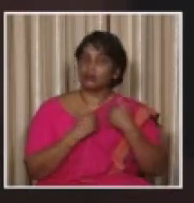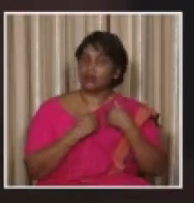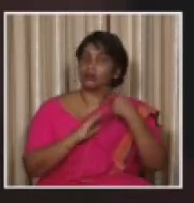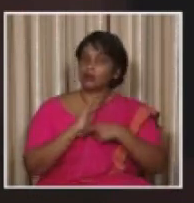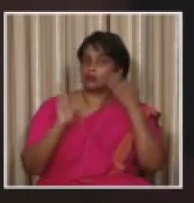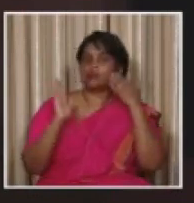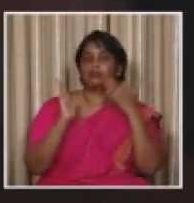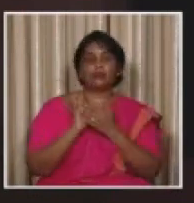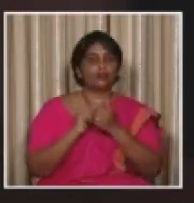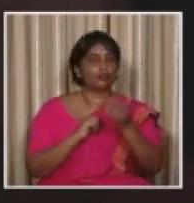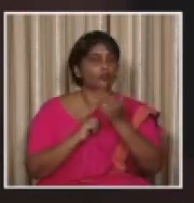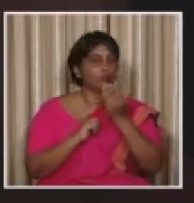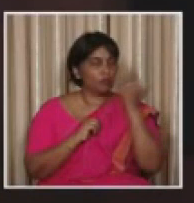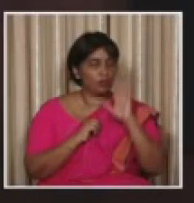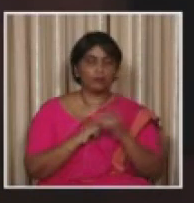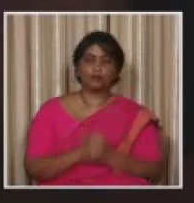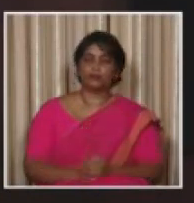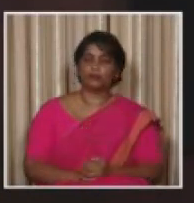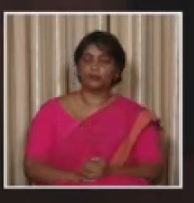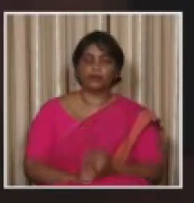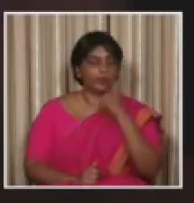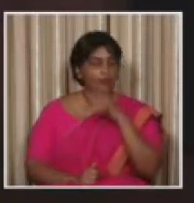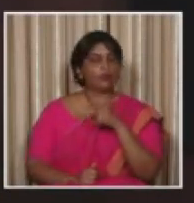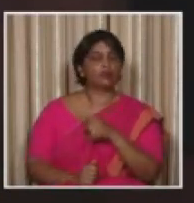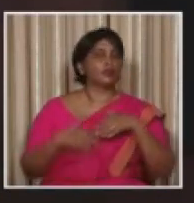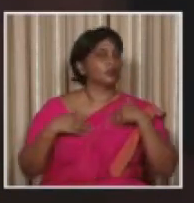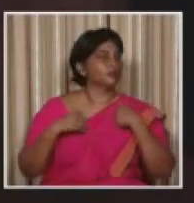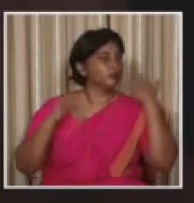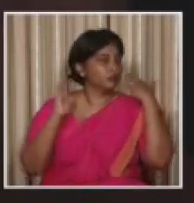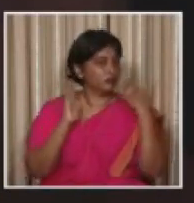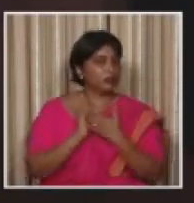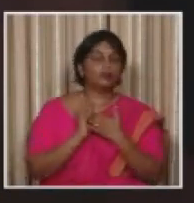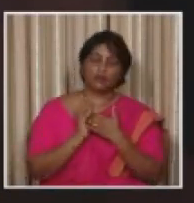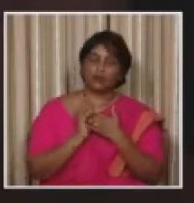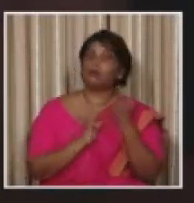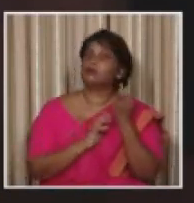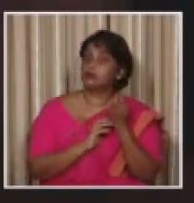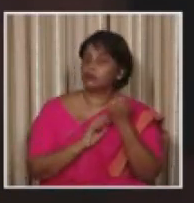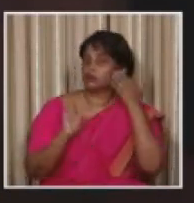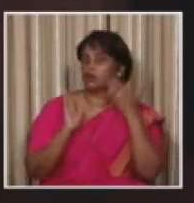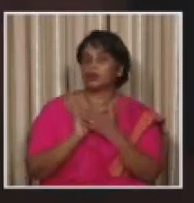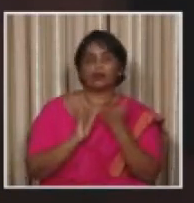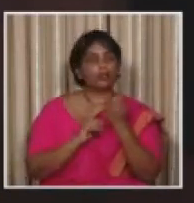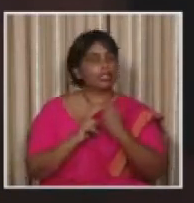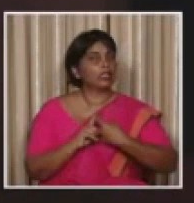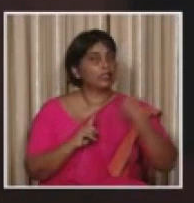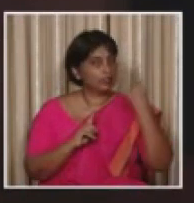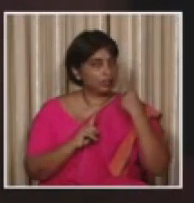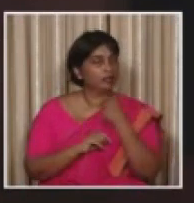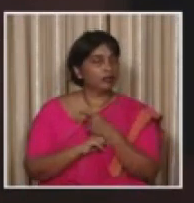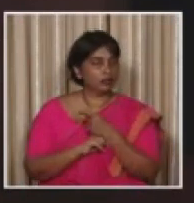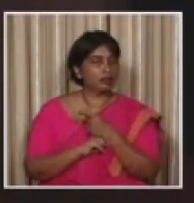රටට ආකර්ෂණය කරගන්නට පුළුවන් වෙයි කියලා. මේ අතරම මේ සෞඛ්‍ය ශාස්ත්‍රයේ අපි ඒ ආර්ථිකය පිළිබඳව ආර්ථික දියුණුවට